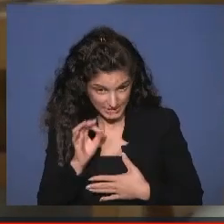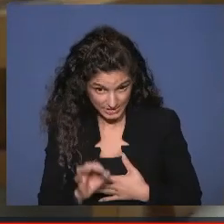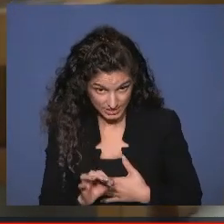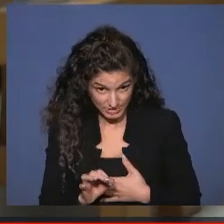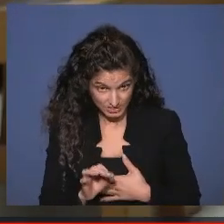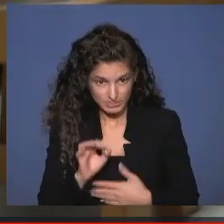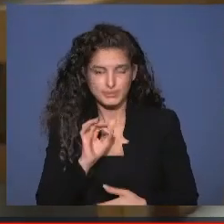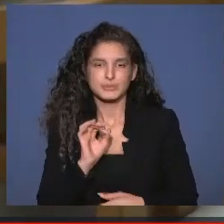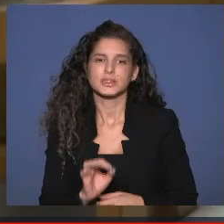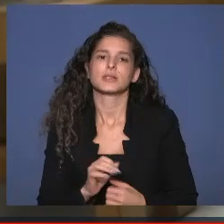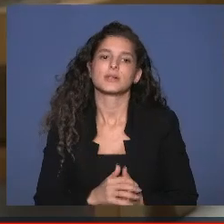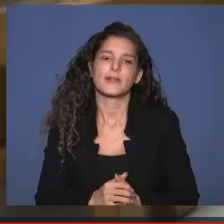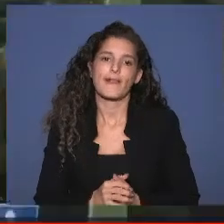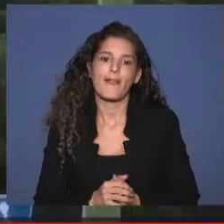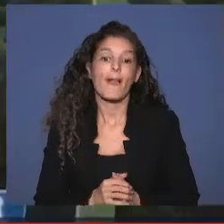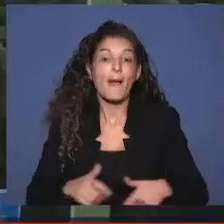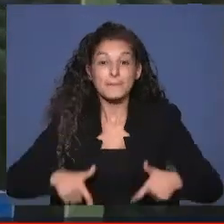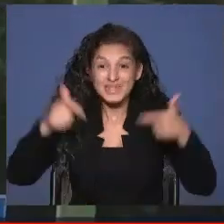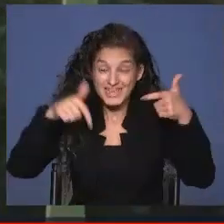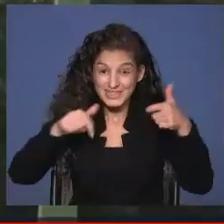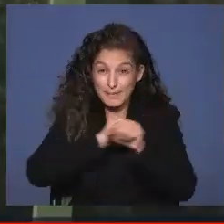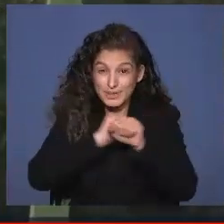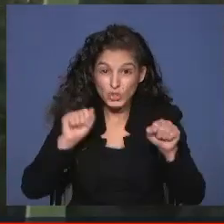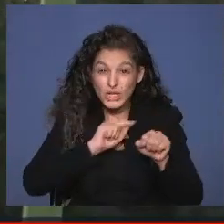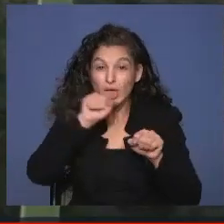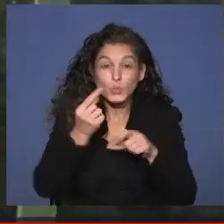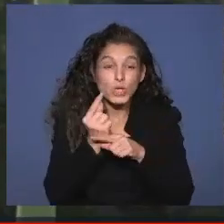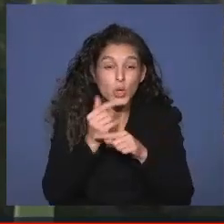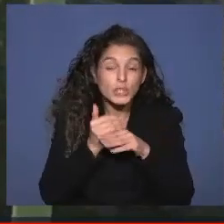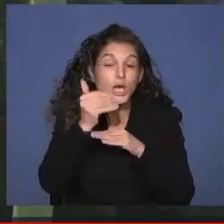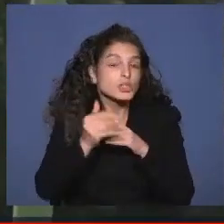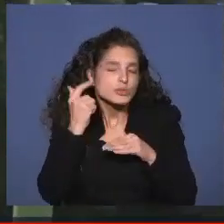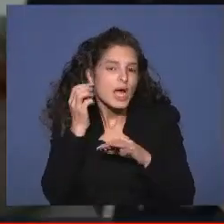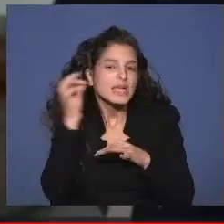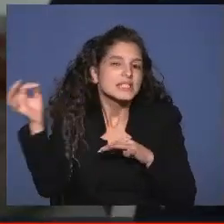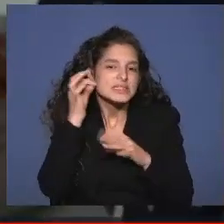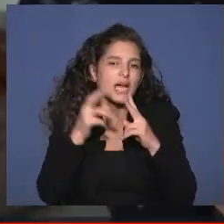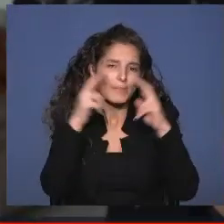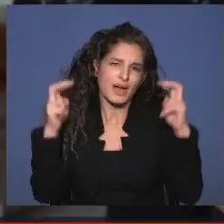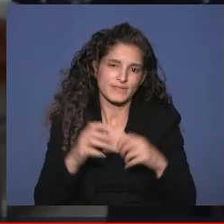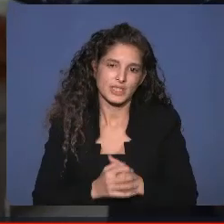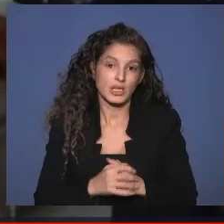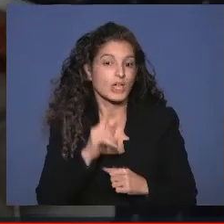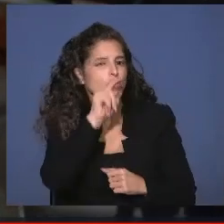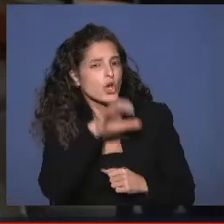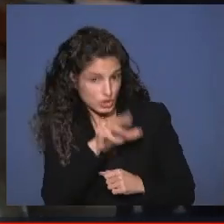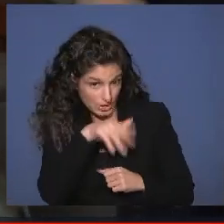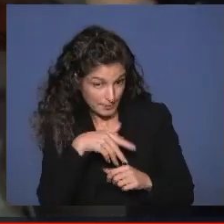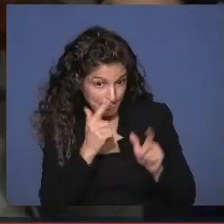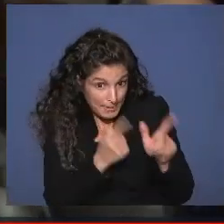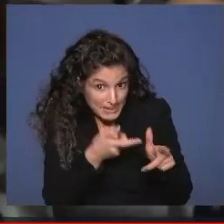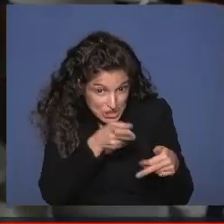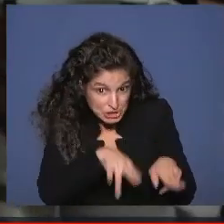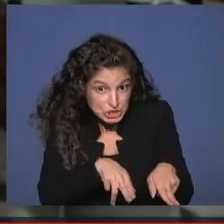מזה. אל הבניין הזה באשקלון הגענו דקות אחרי שנשמעה אזעקה ברחבי העיר. חנוך, יש לכם מרחב